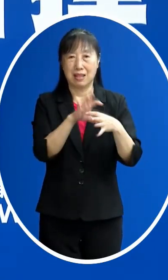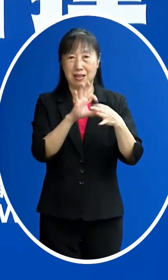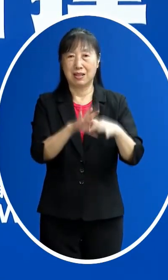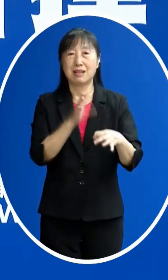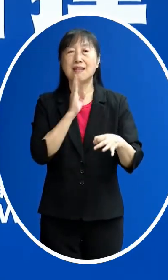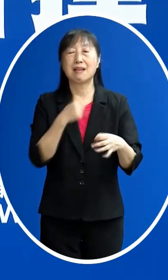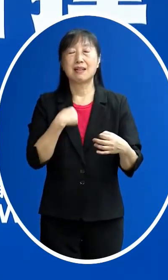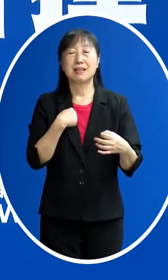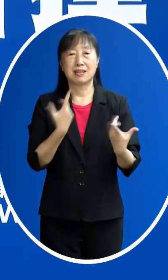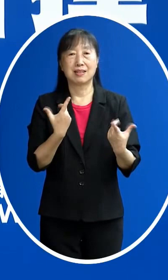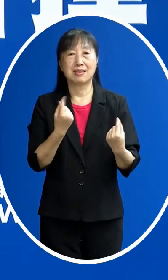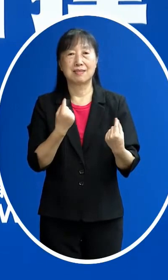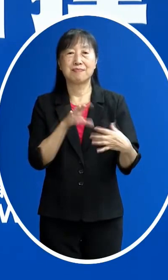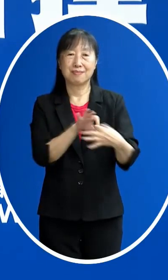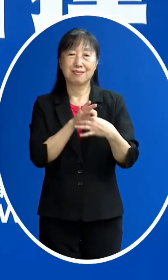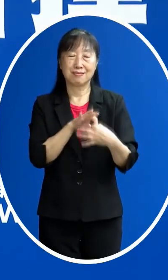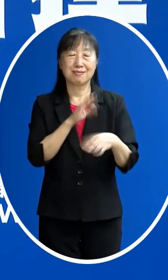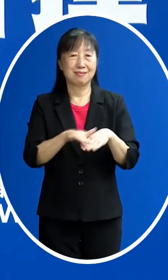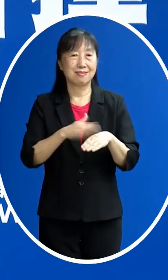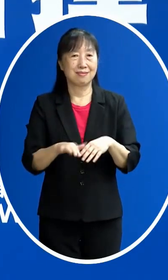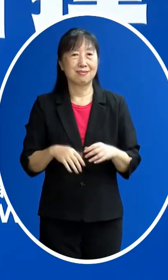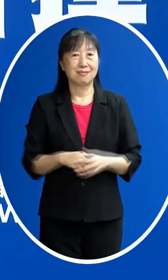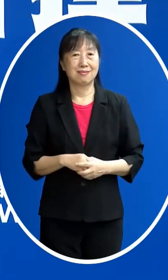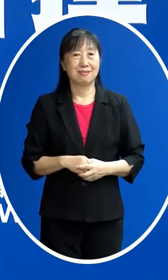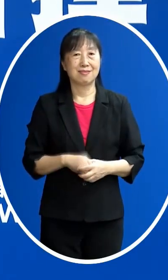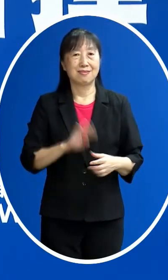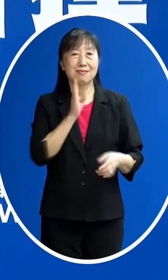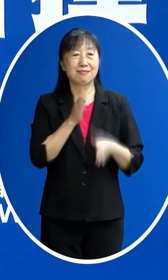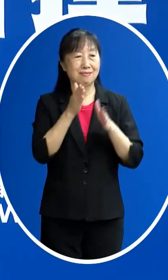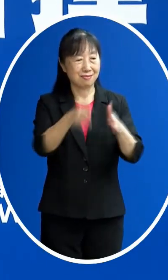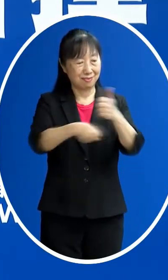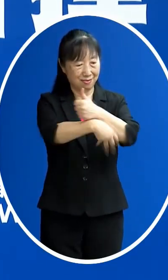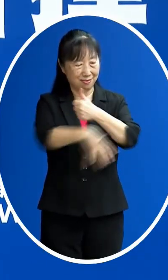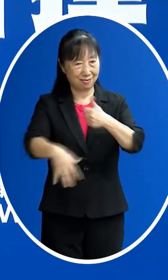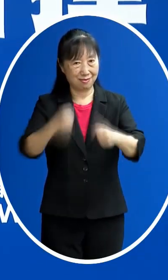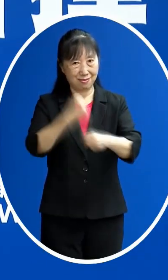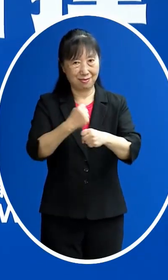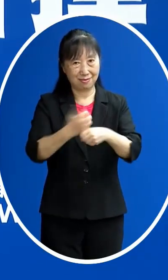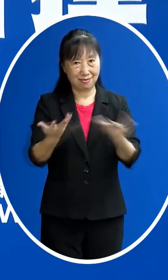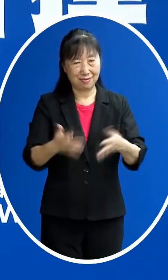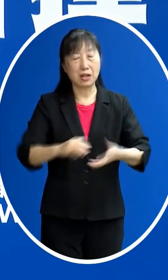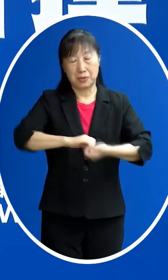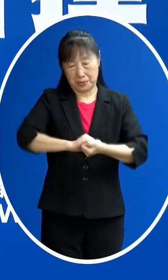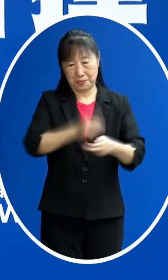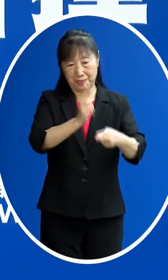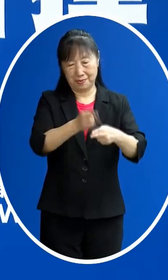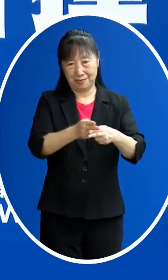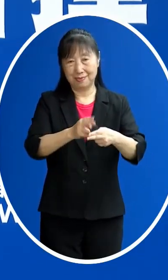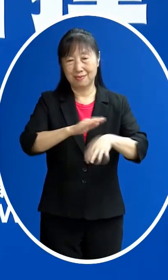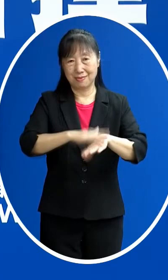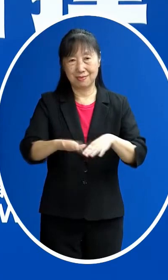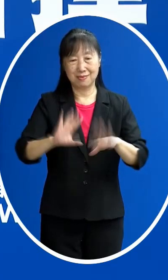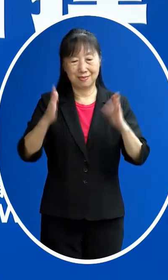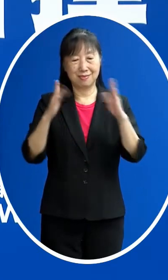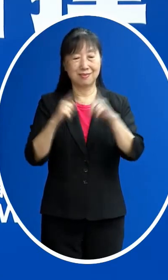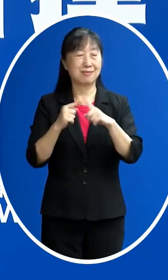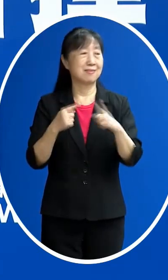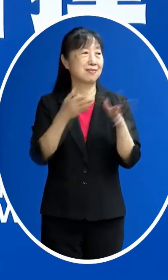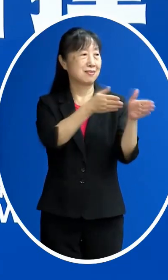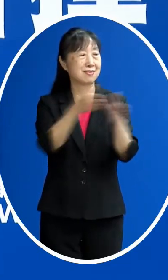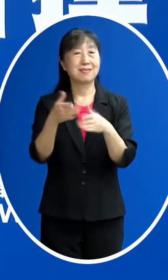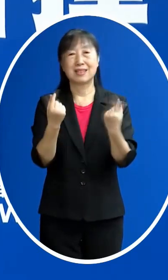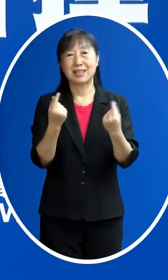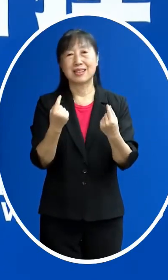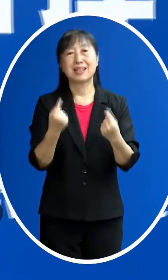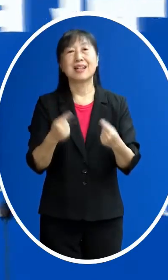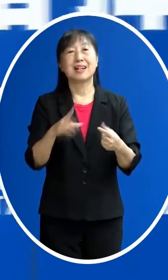心。我对诸位处理事情，我有绝对的信心。我想国人也可以放心，再